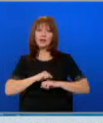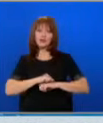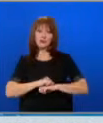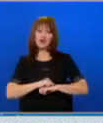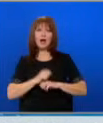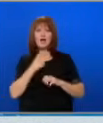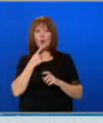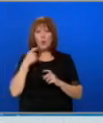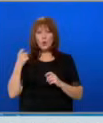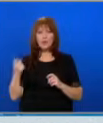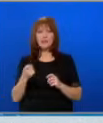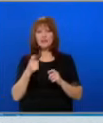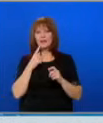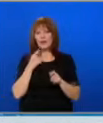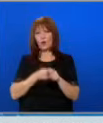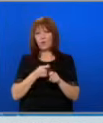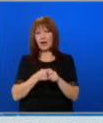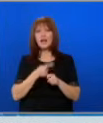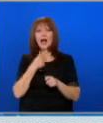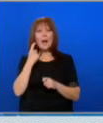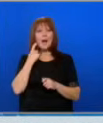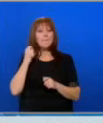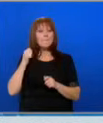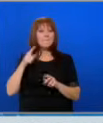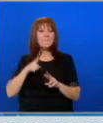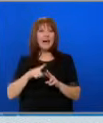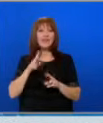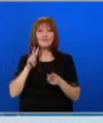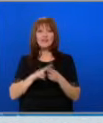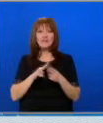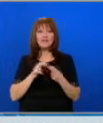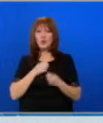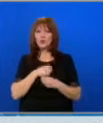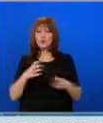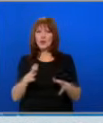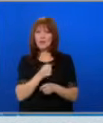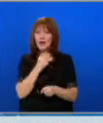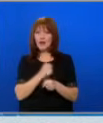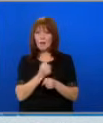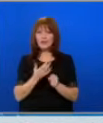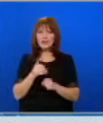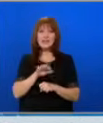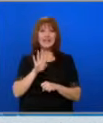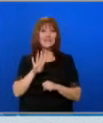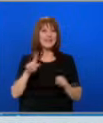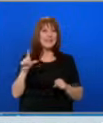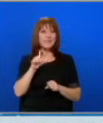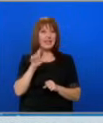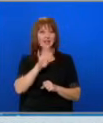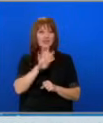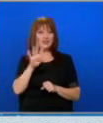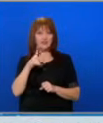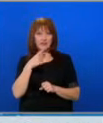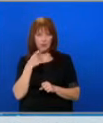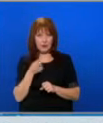продължение на десетилетия. Бай Васил, както го наричали, трудно намирал работа след 9 септември 1944 година заради